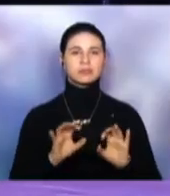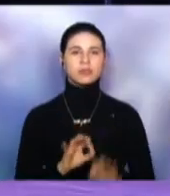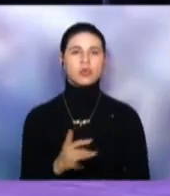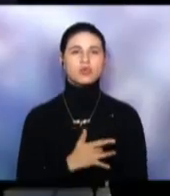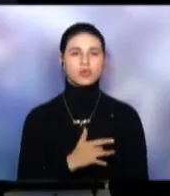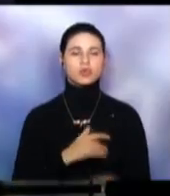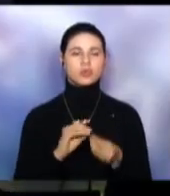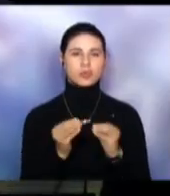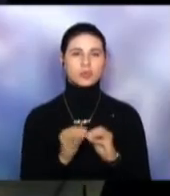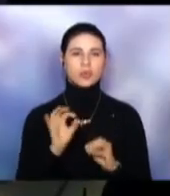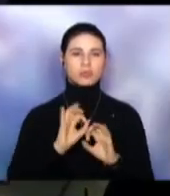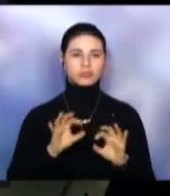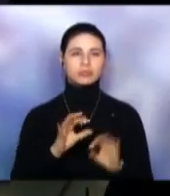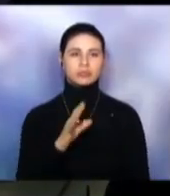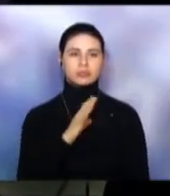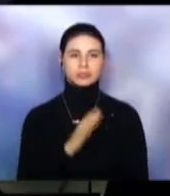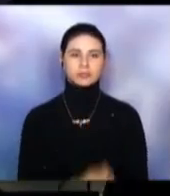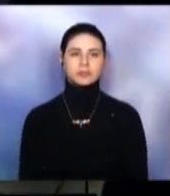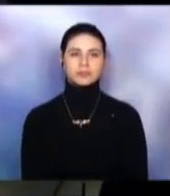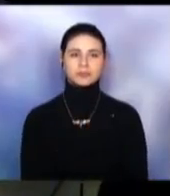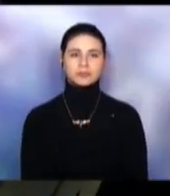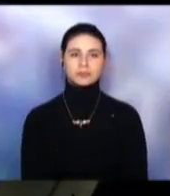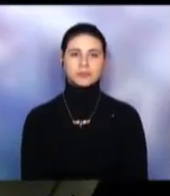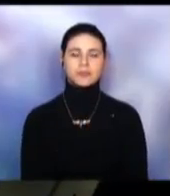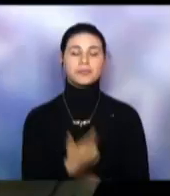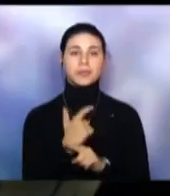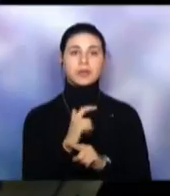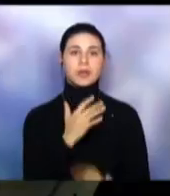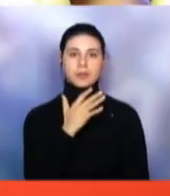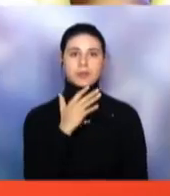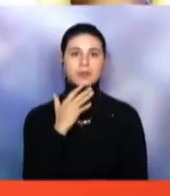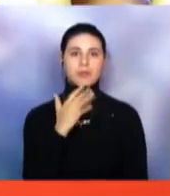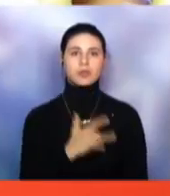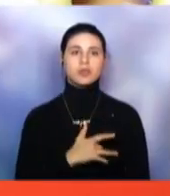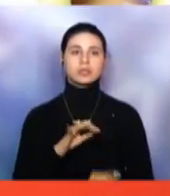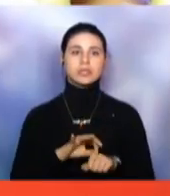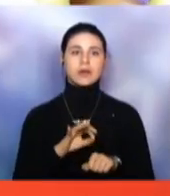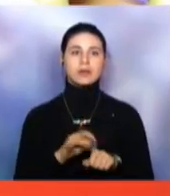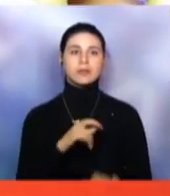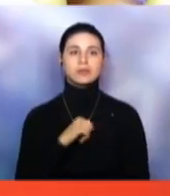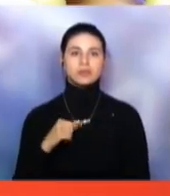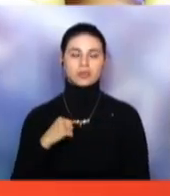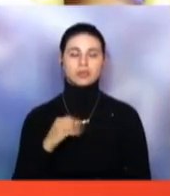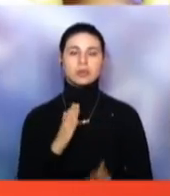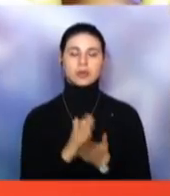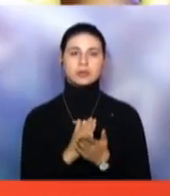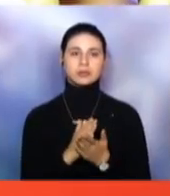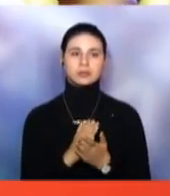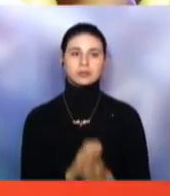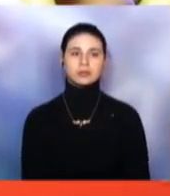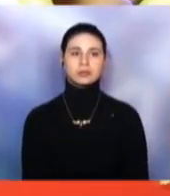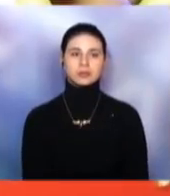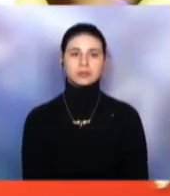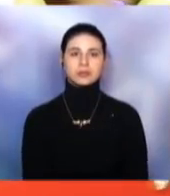ცოტა, მაგრამ არანაირად არ მოხდა პრევენცია. ძალიან ბევრი გულის დაავადება თავისთავად წარმოადგენს